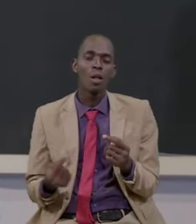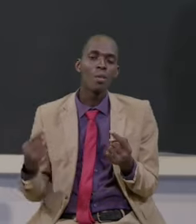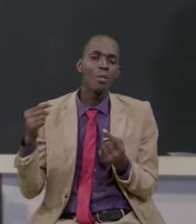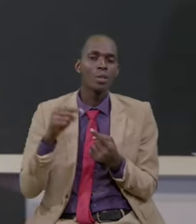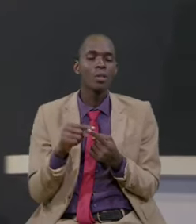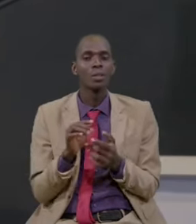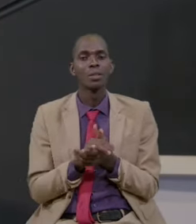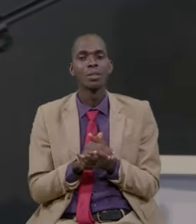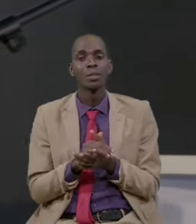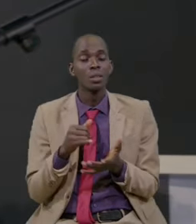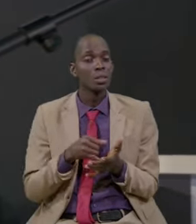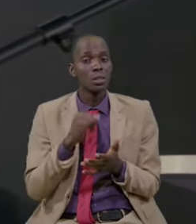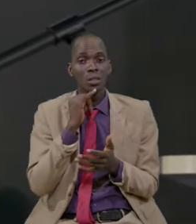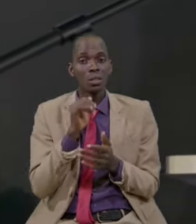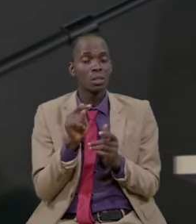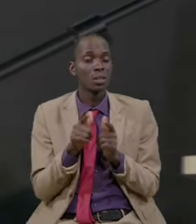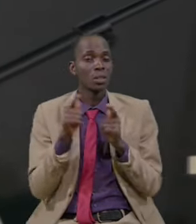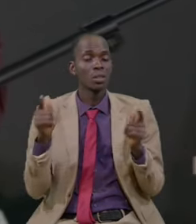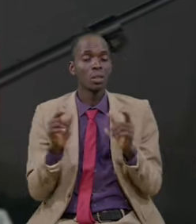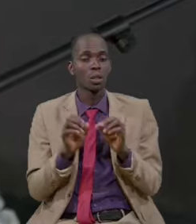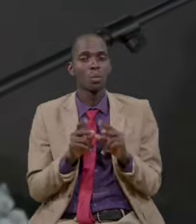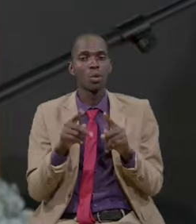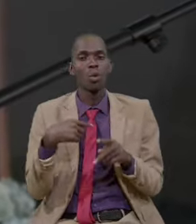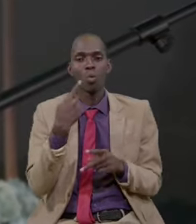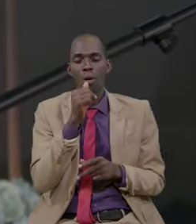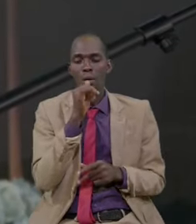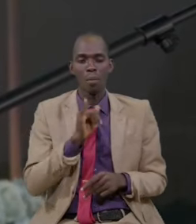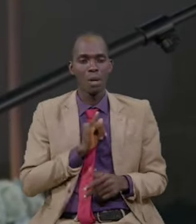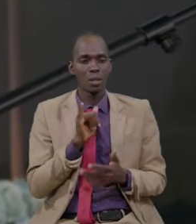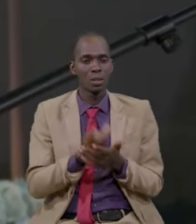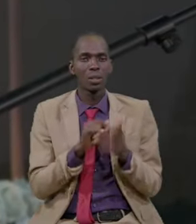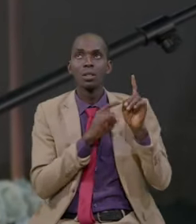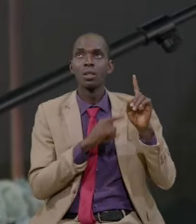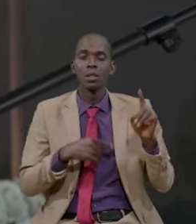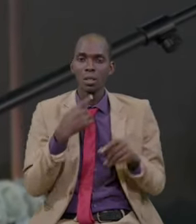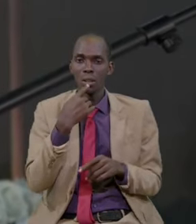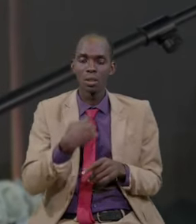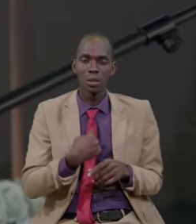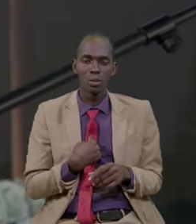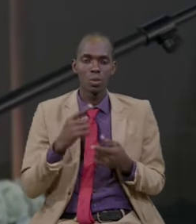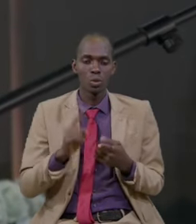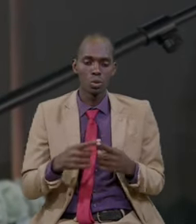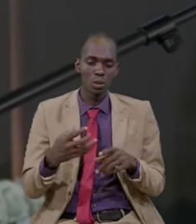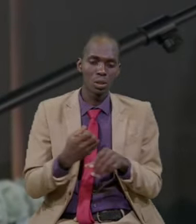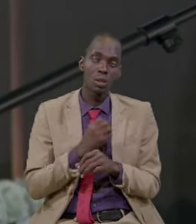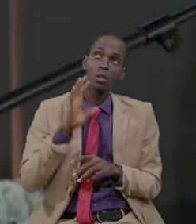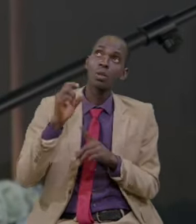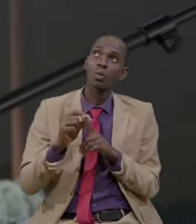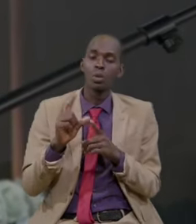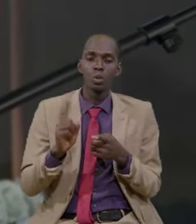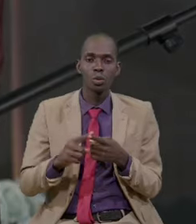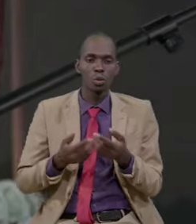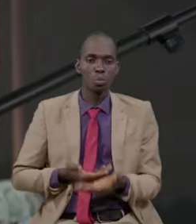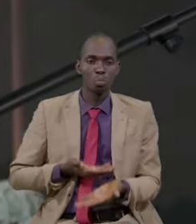Et dire, ah, c'est un grand privilège. Le Seigneur dit de prendre sa parole et de l'envoyer